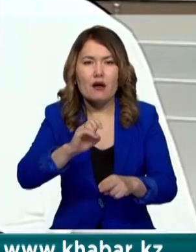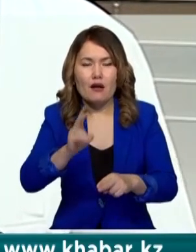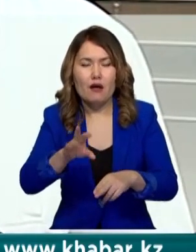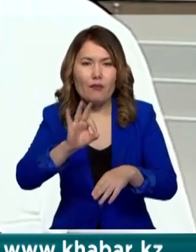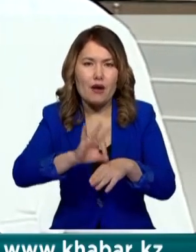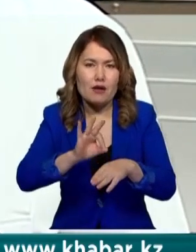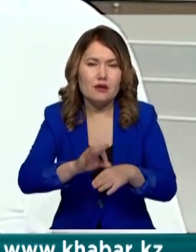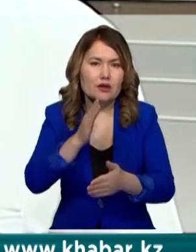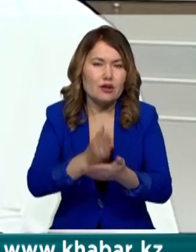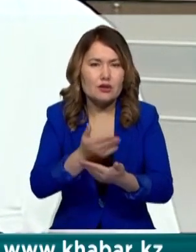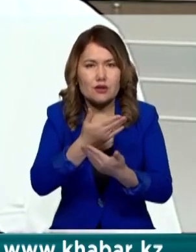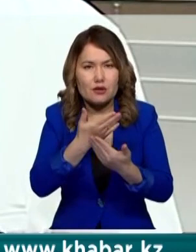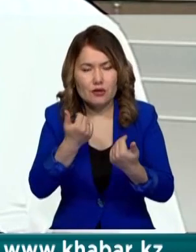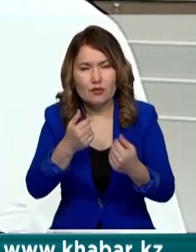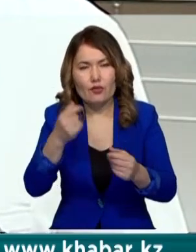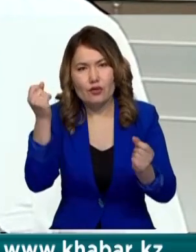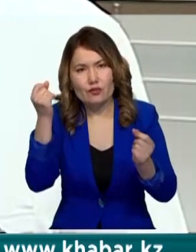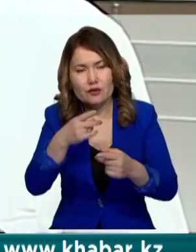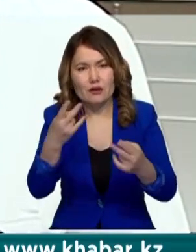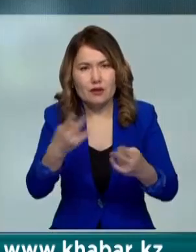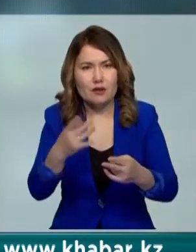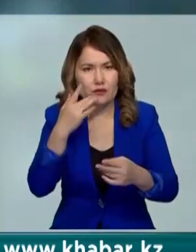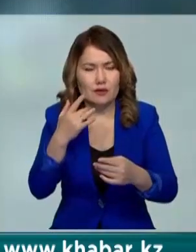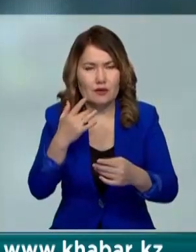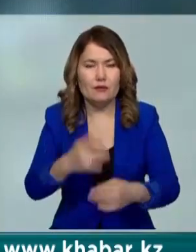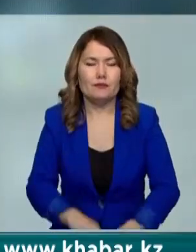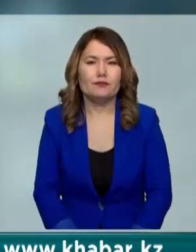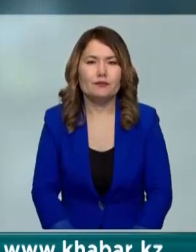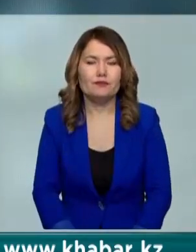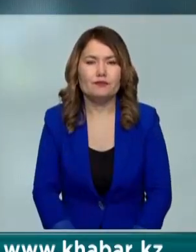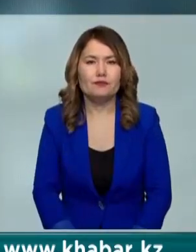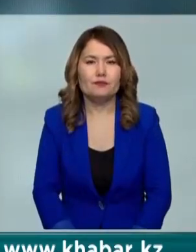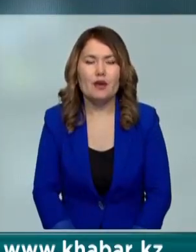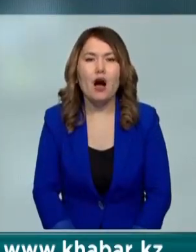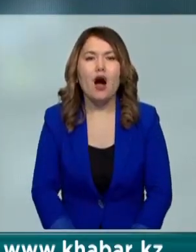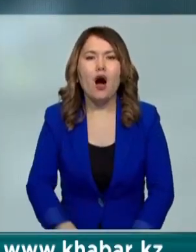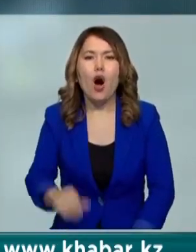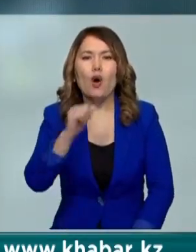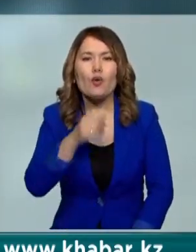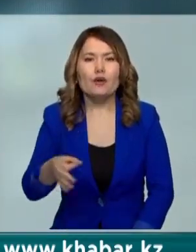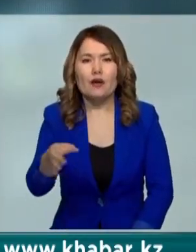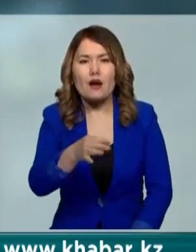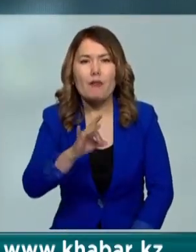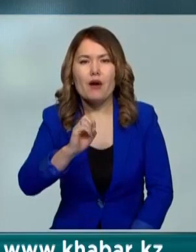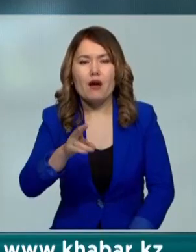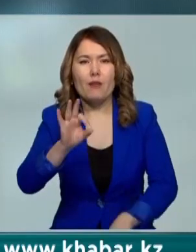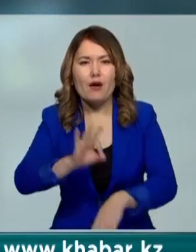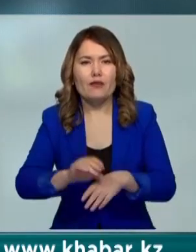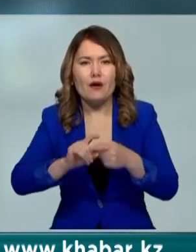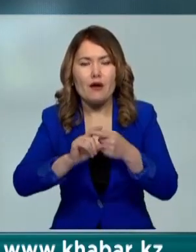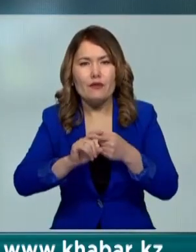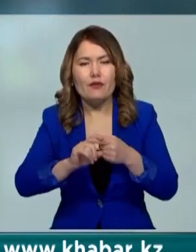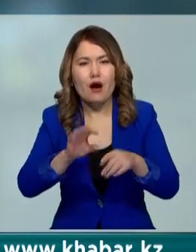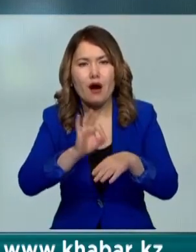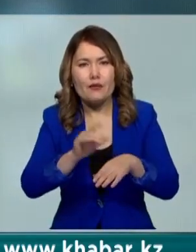қатерлі ісікке қарсы скринингтен өту керек. Жаңалықтарым жалғастырамыз. Қостанай облысында қатерлі ісікке шалдыққан